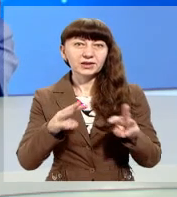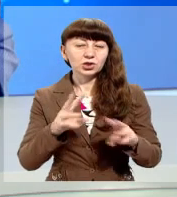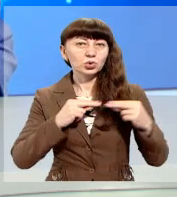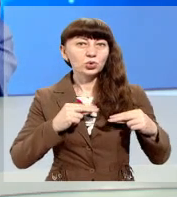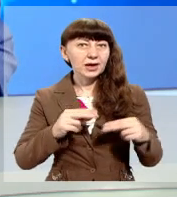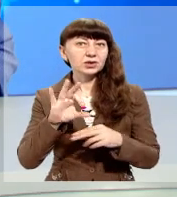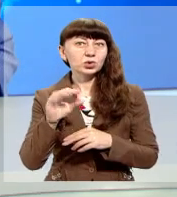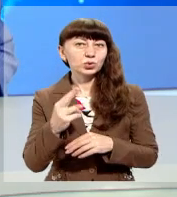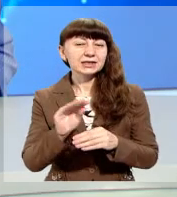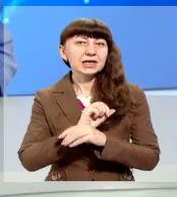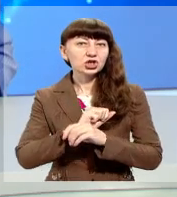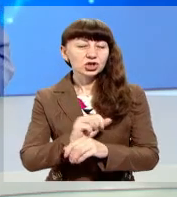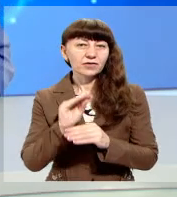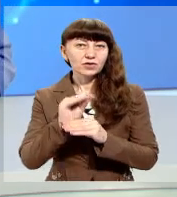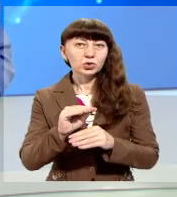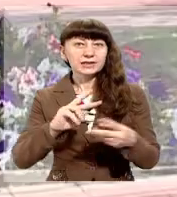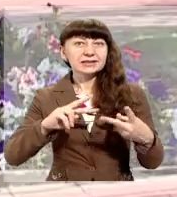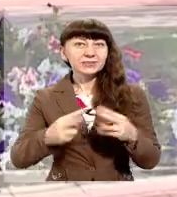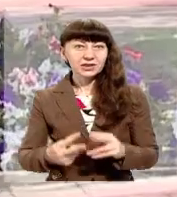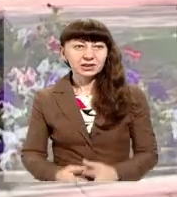соцзащиты населения вносятся изменения.